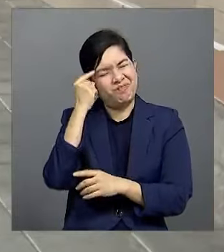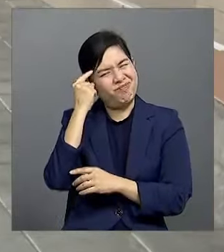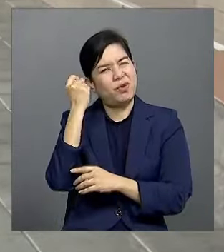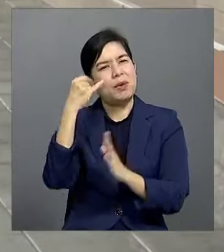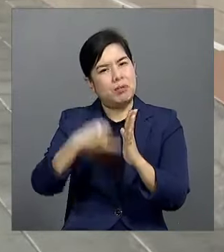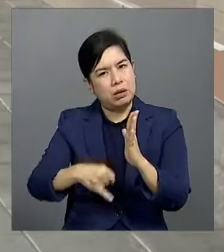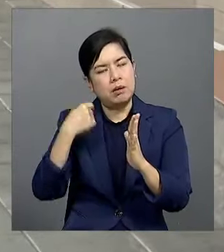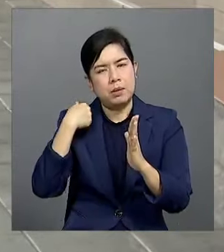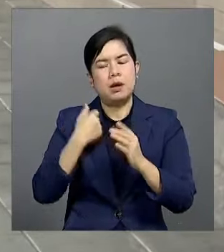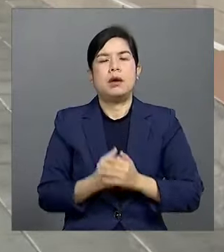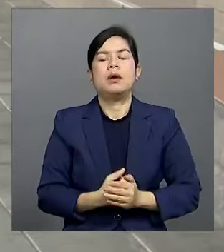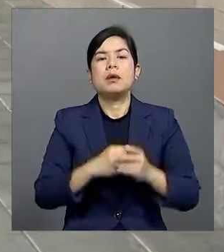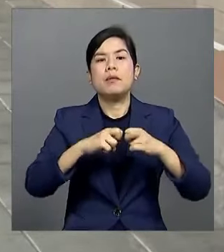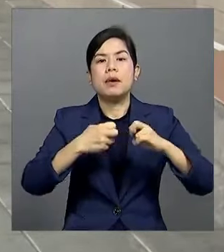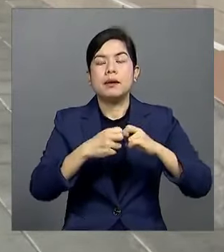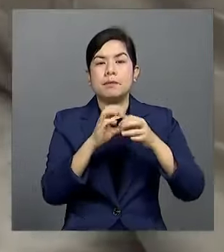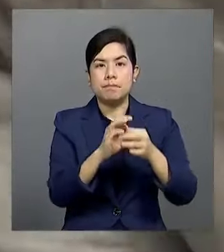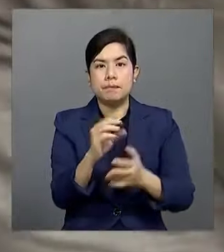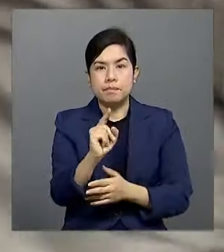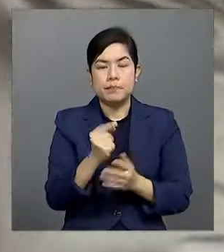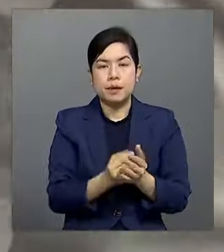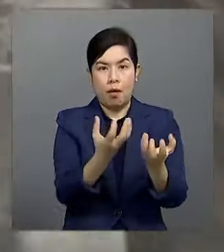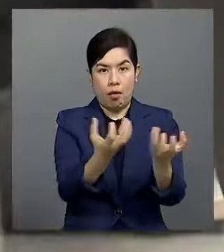ที่เรียกว่าบรรจุภัณฑ์ที่ล้นเ